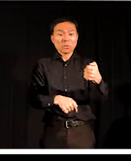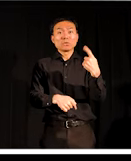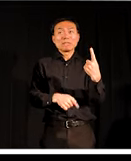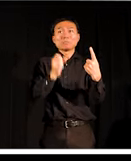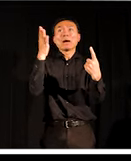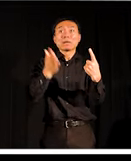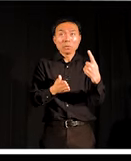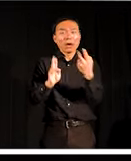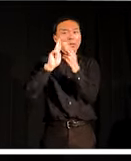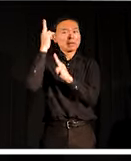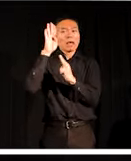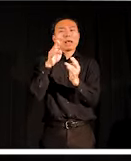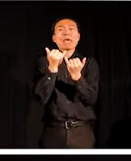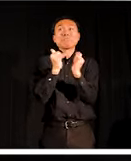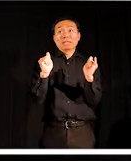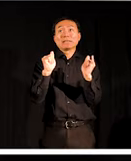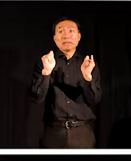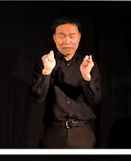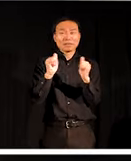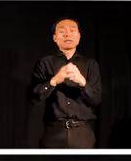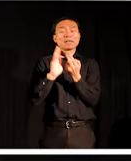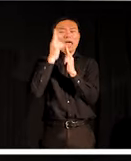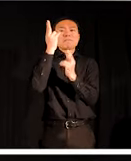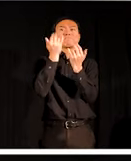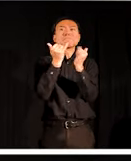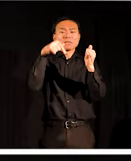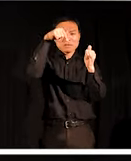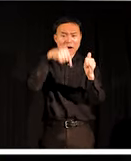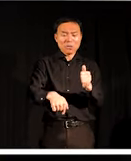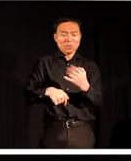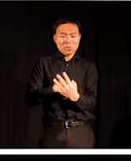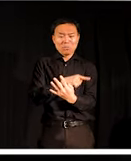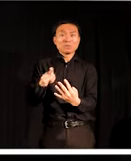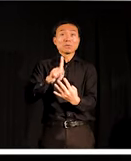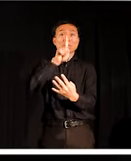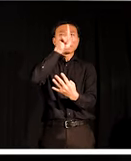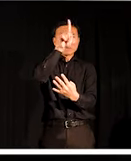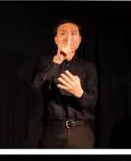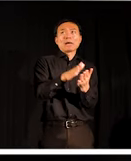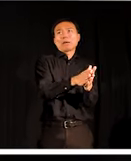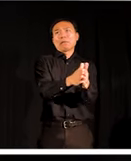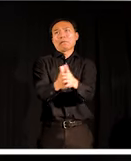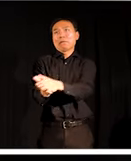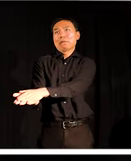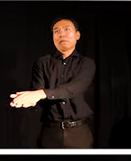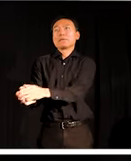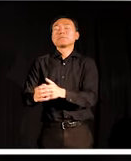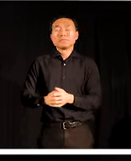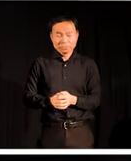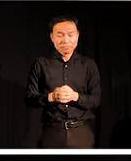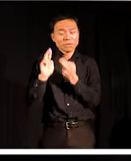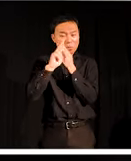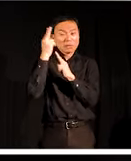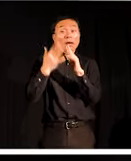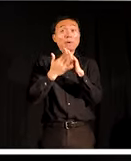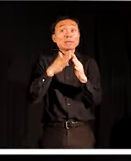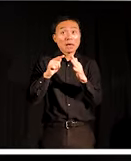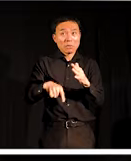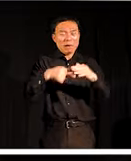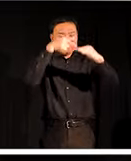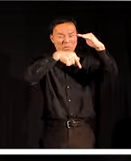沖縄県民県民の実に4人に1人が命を失ったんです沖縄線では